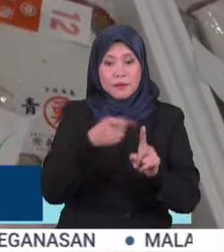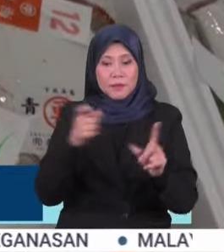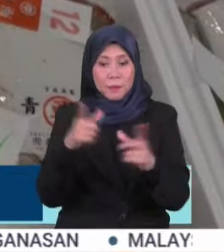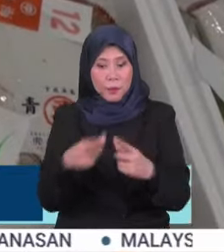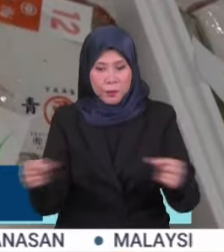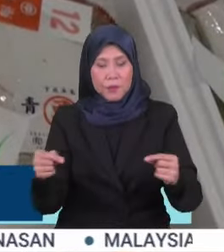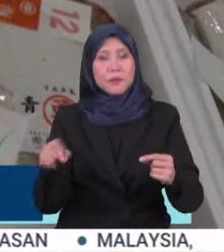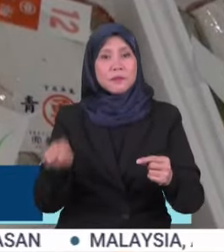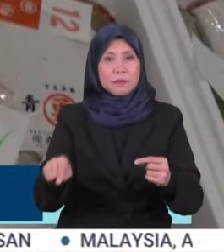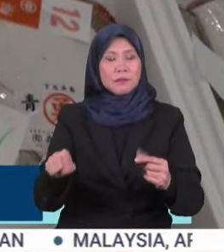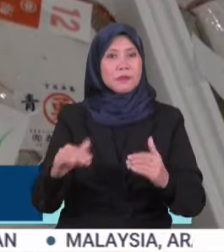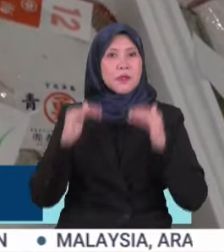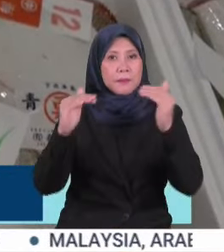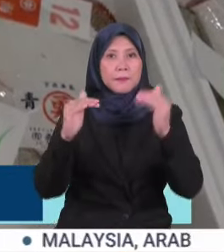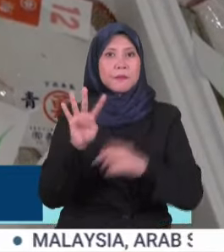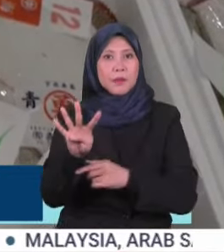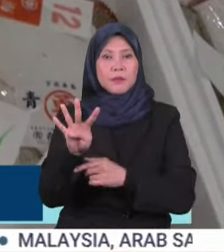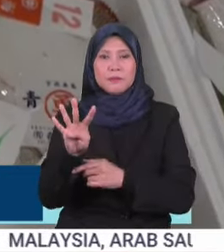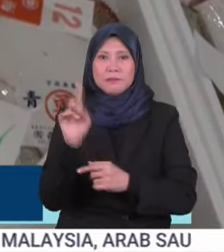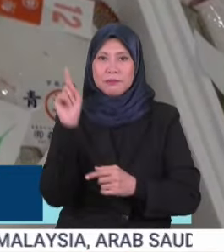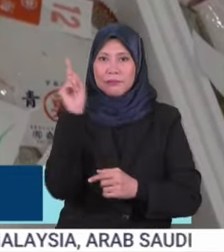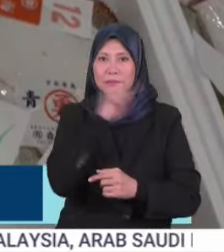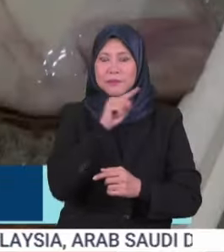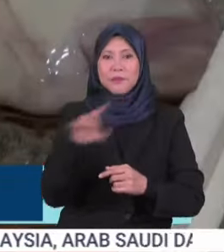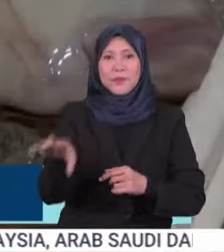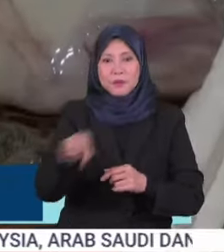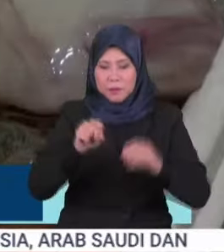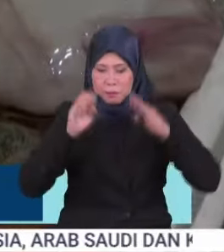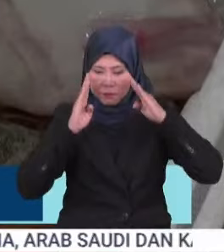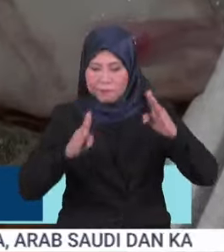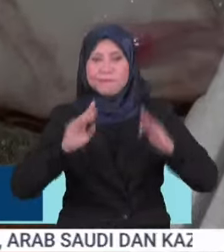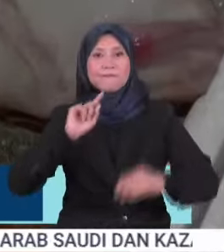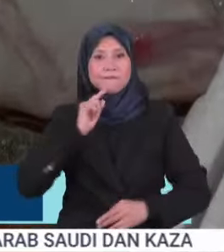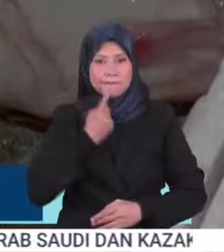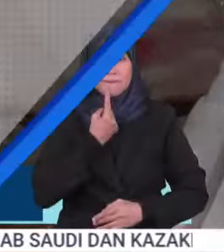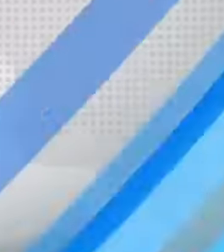Jepun dikategorikan di tahap 4 iaitu yang paling diambil perhatian.